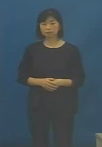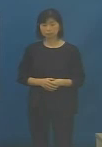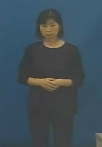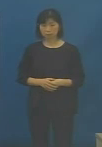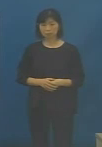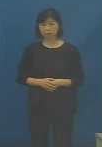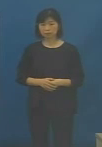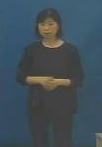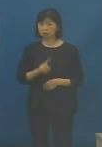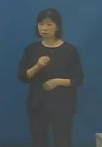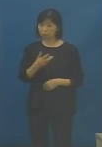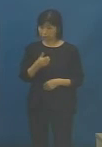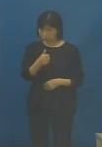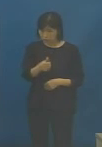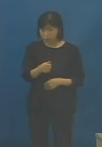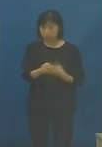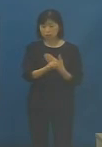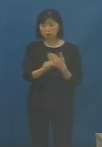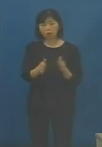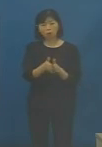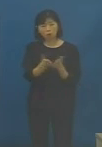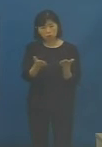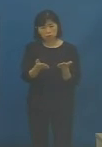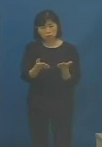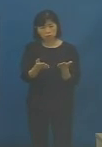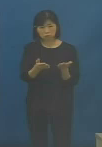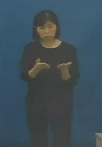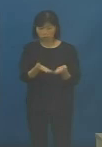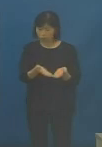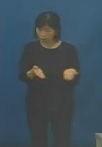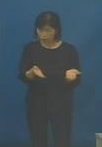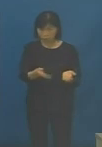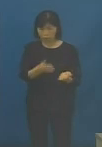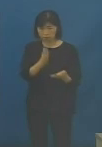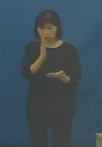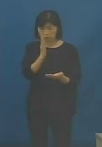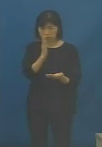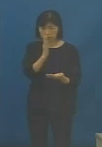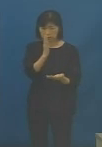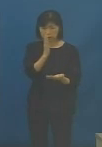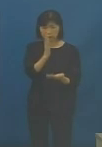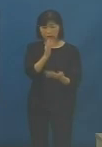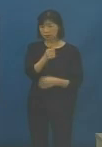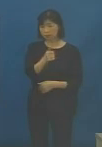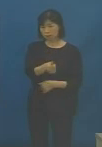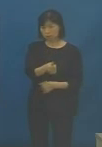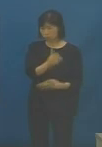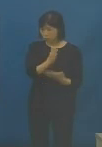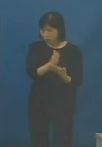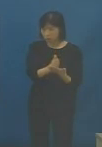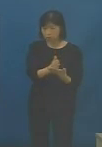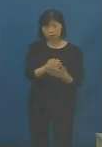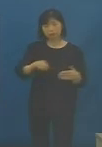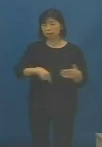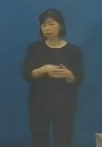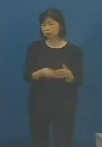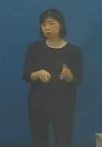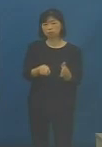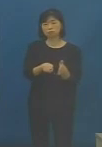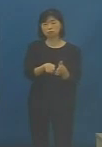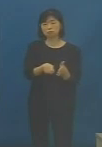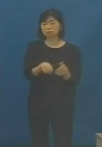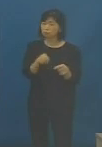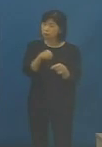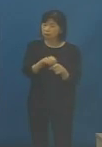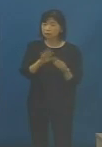の本の出版を差し止めるとか、そういうことは内容として入っていません。売る